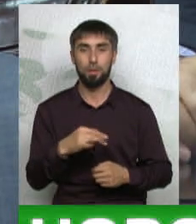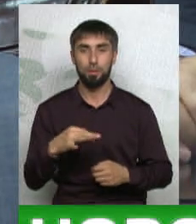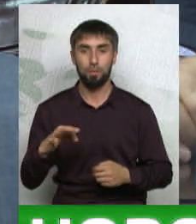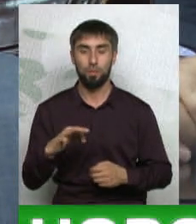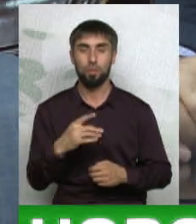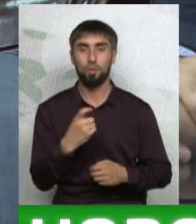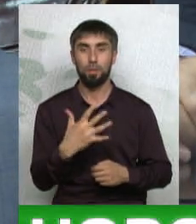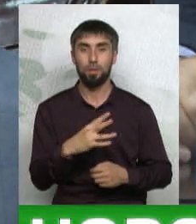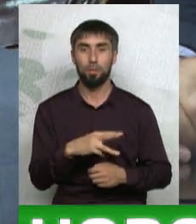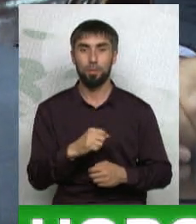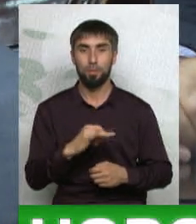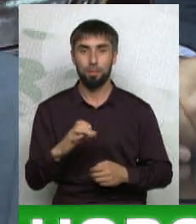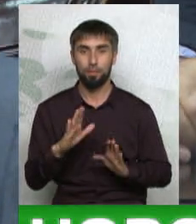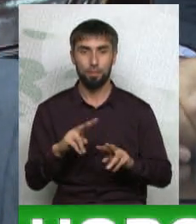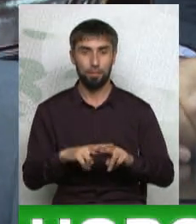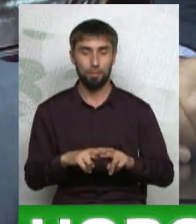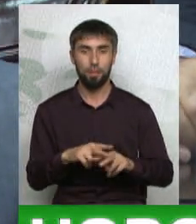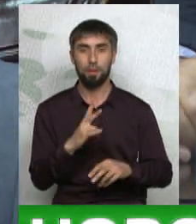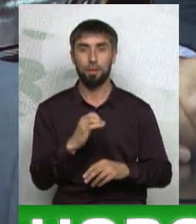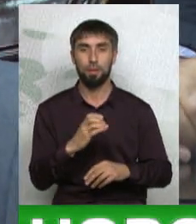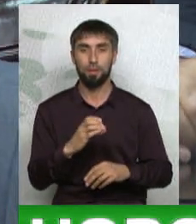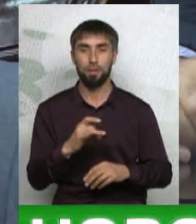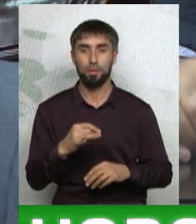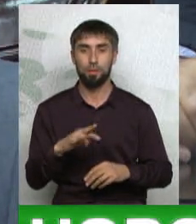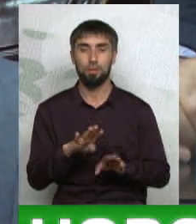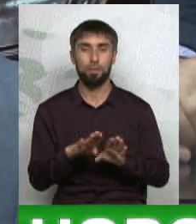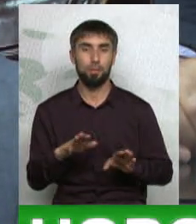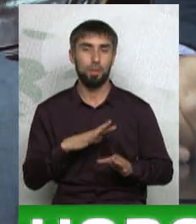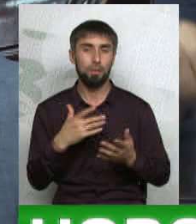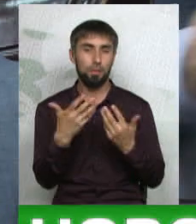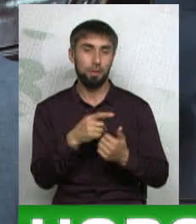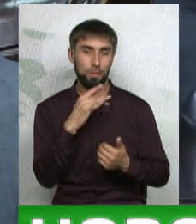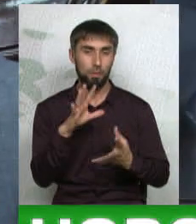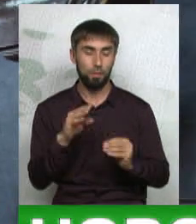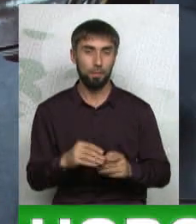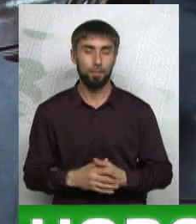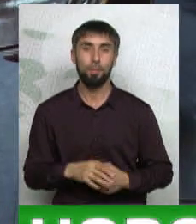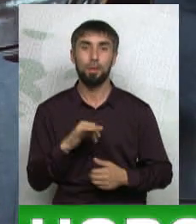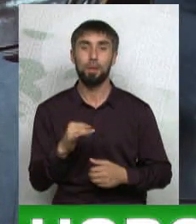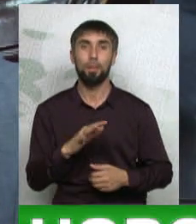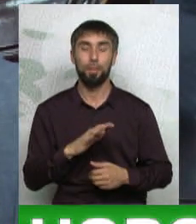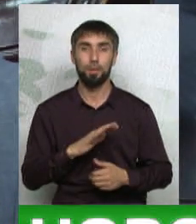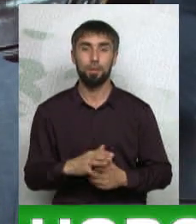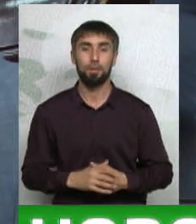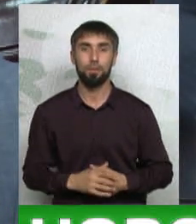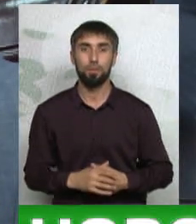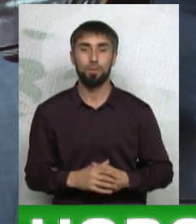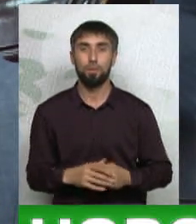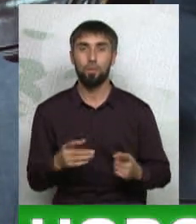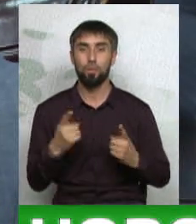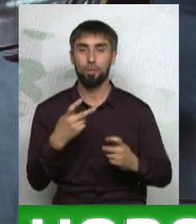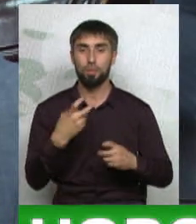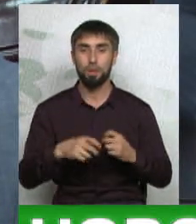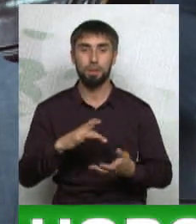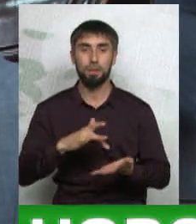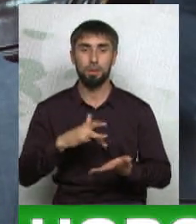в 105-м массиве, в Нестеровке вот такие. Я сейчас не буду перечислять их всех. И были крупные порывы на